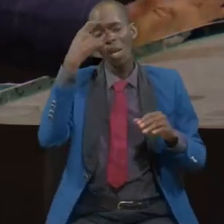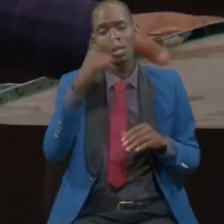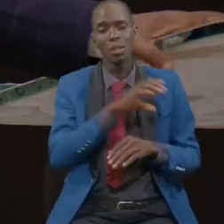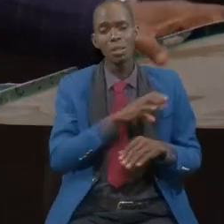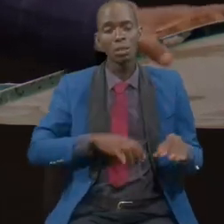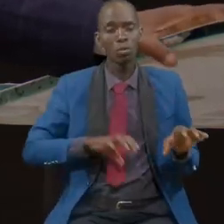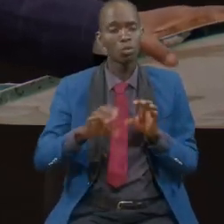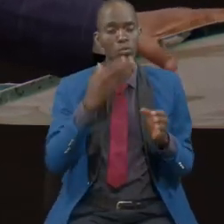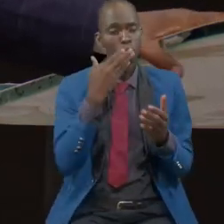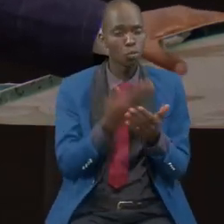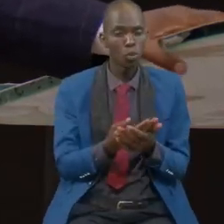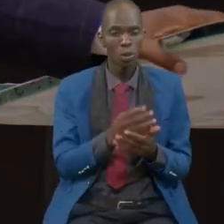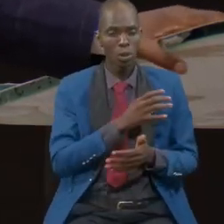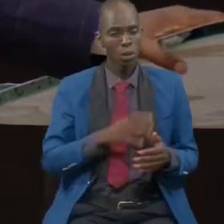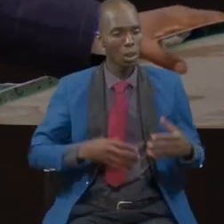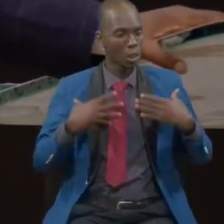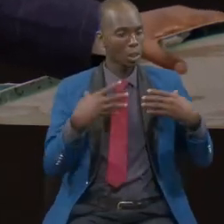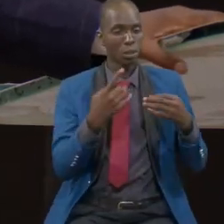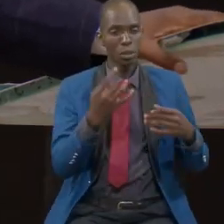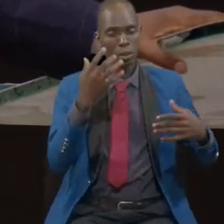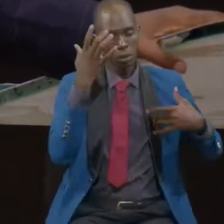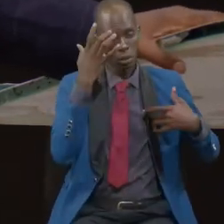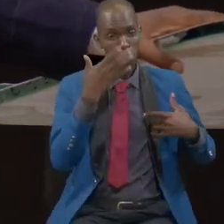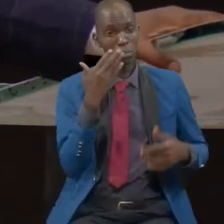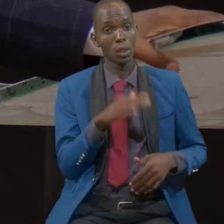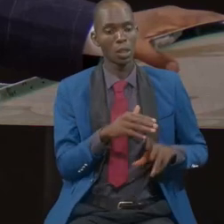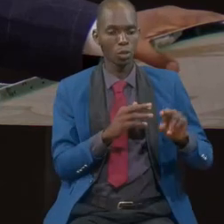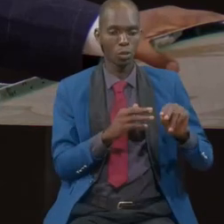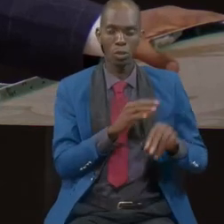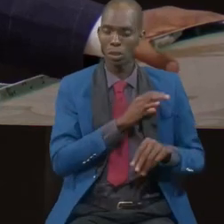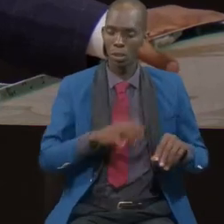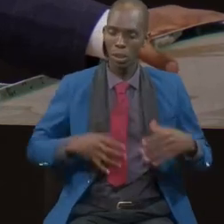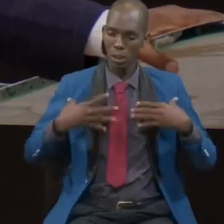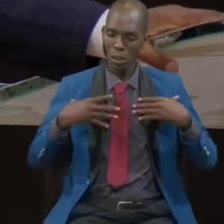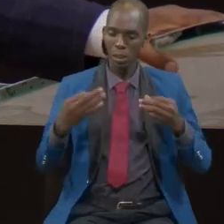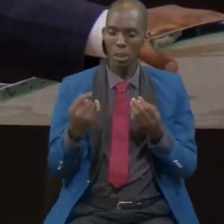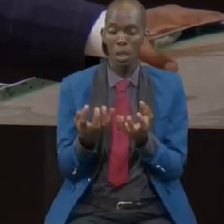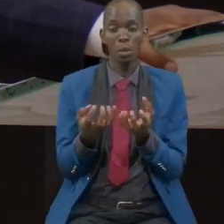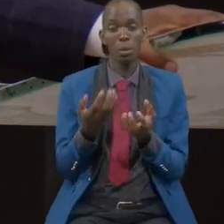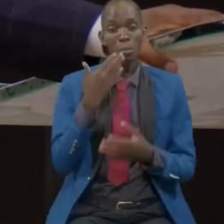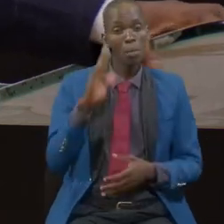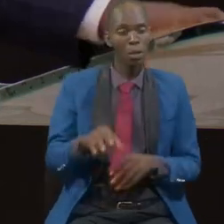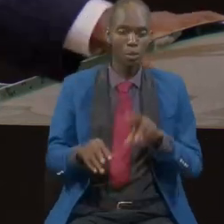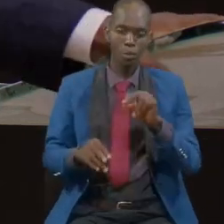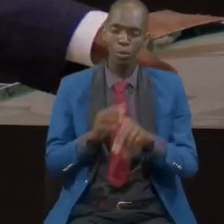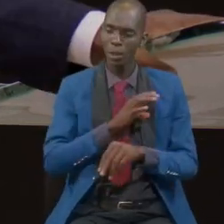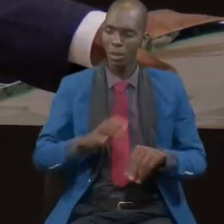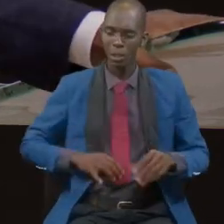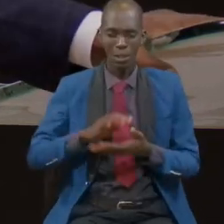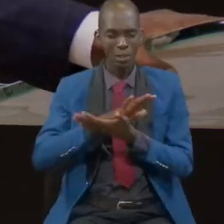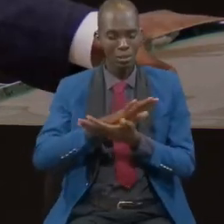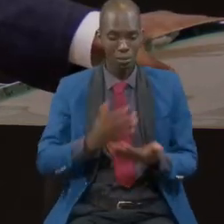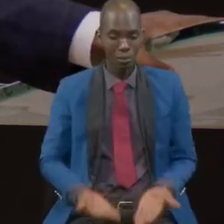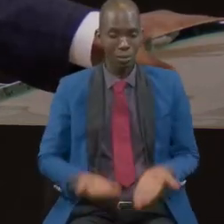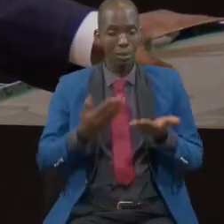Les gens ne voyaient pas, les gens ne considéraient pas le bien qu'il faisait. Il guérissait les malades, purifiait les lépreux, il a